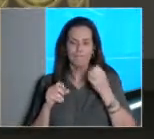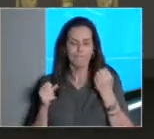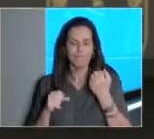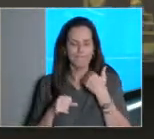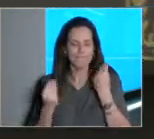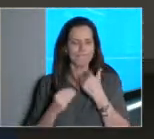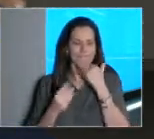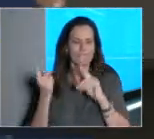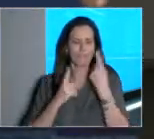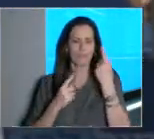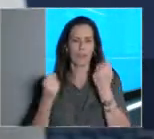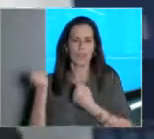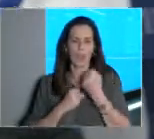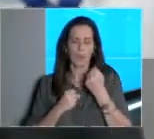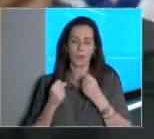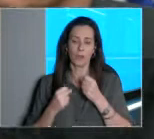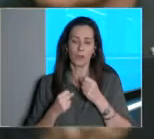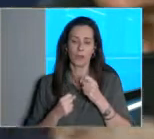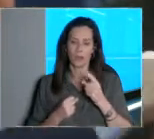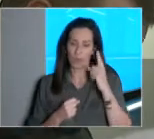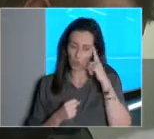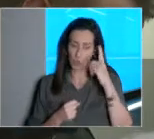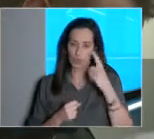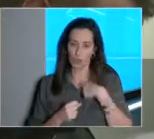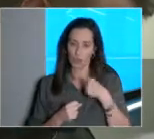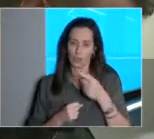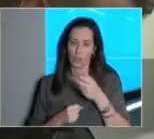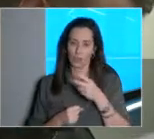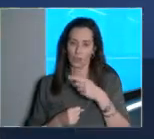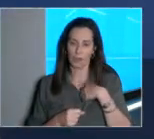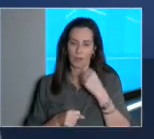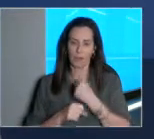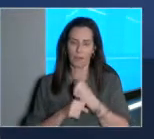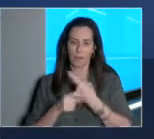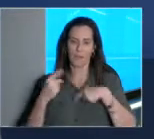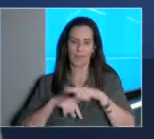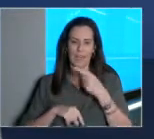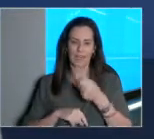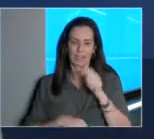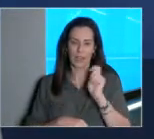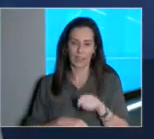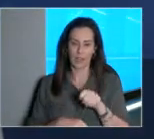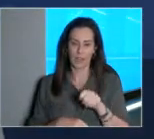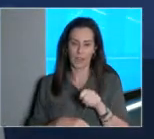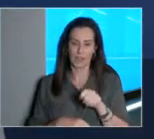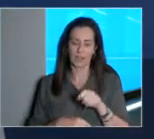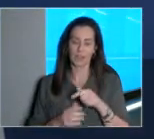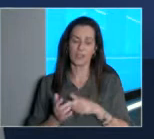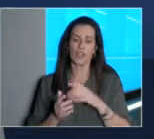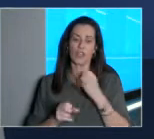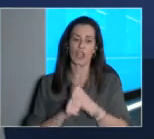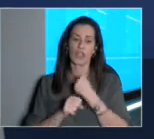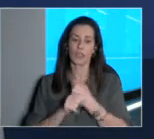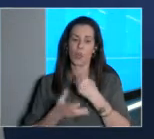שכל אחד אצלנו סובל מהם. תודה שאני נתקלתי בנושא הזה בעבודה שלי בוועדת הכספים בכנסת הזו,